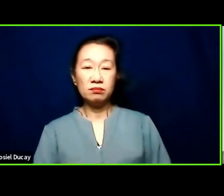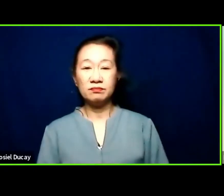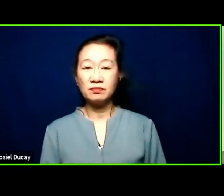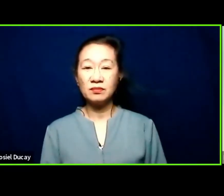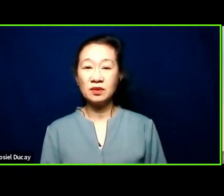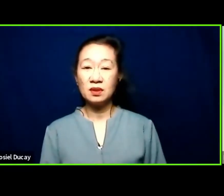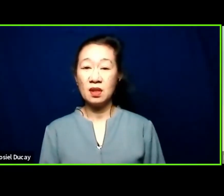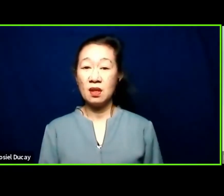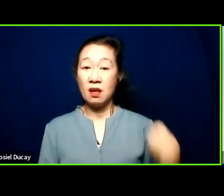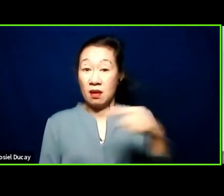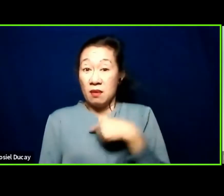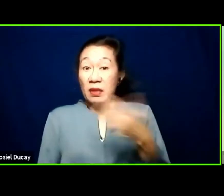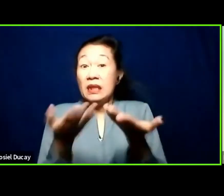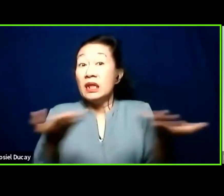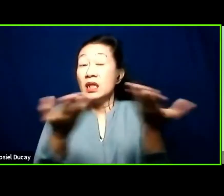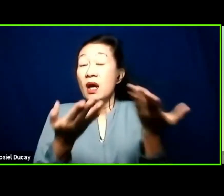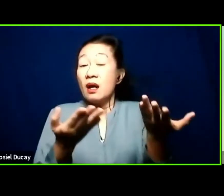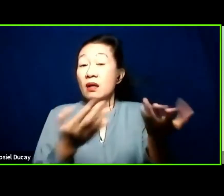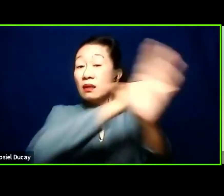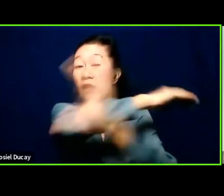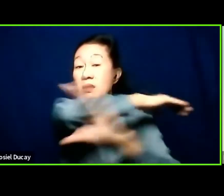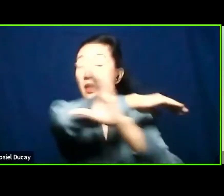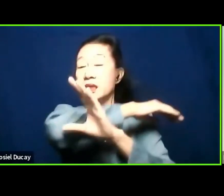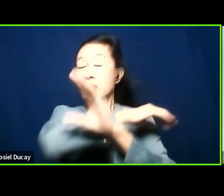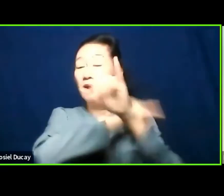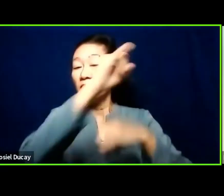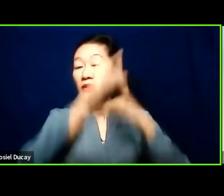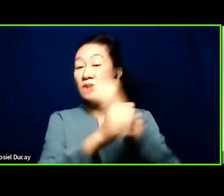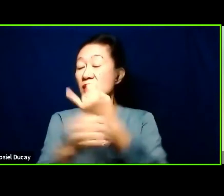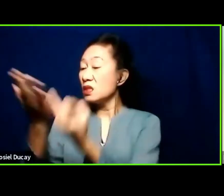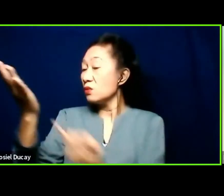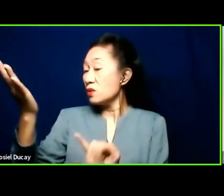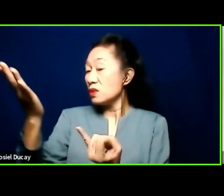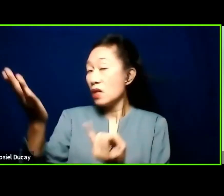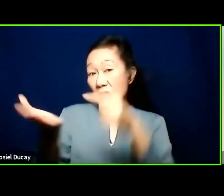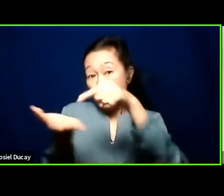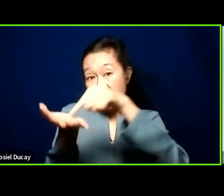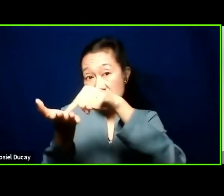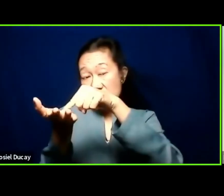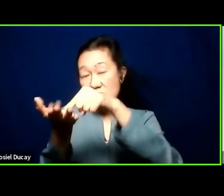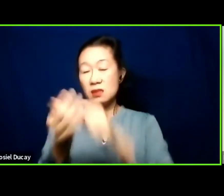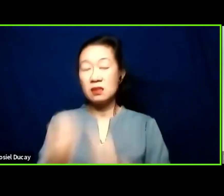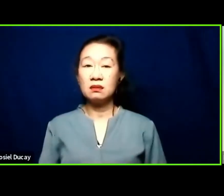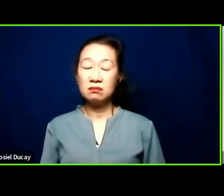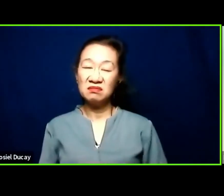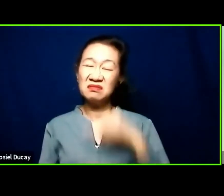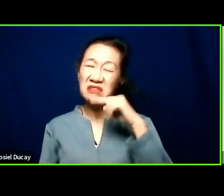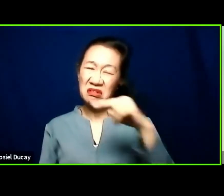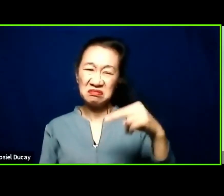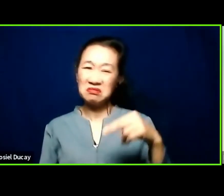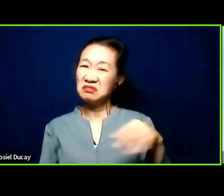batas natin dito sa ating bansa at itong international instrument na ito, ay hindi pa rin